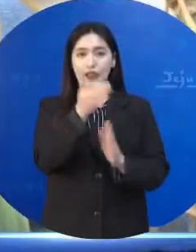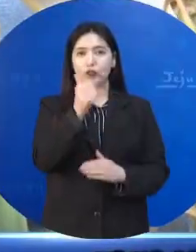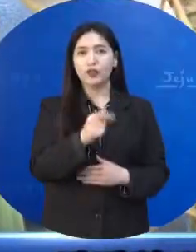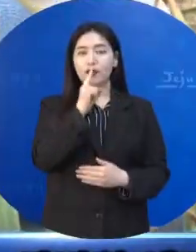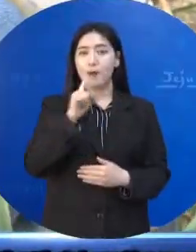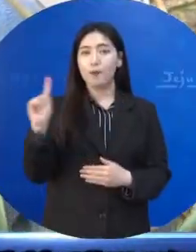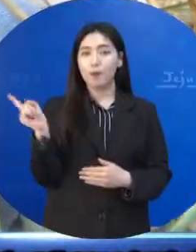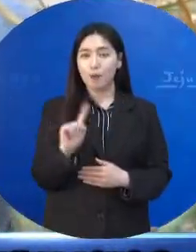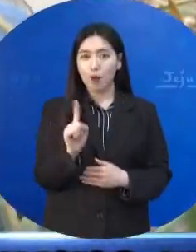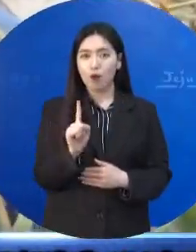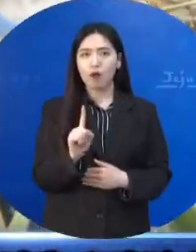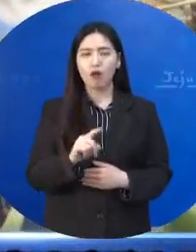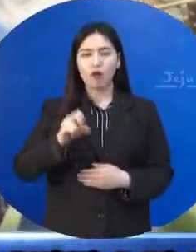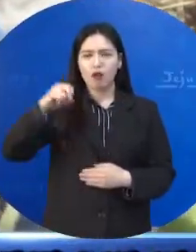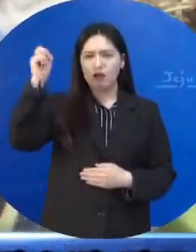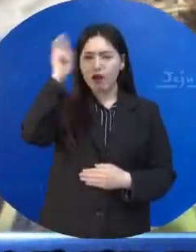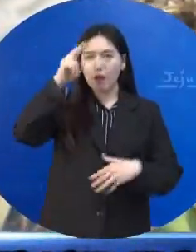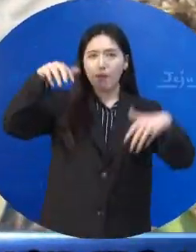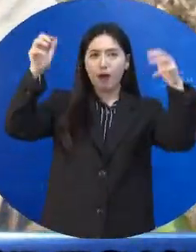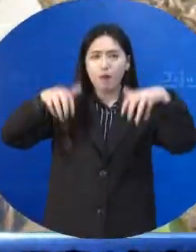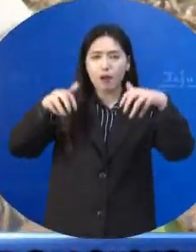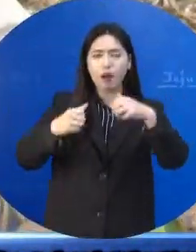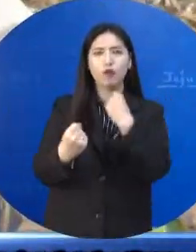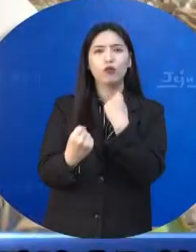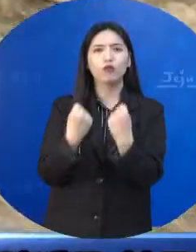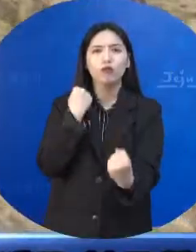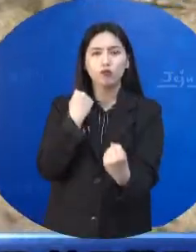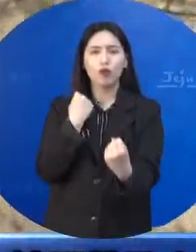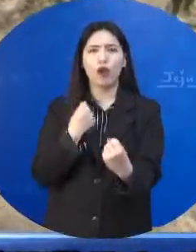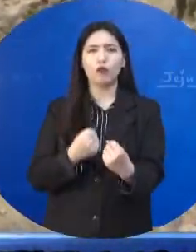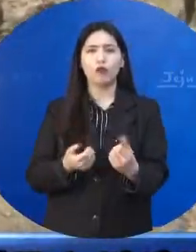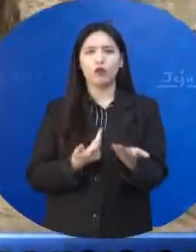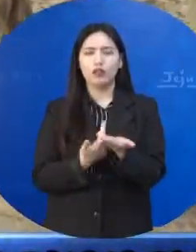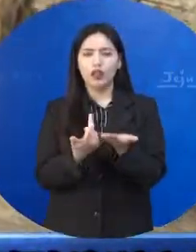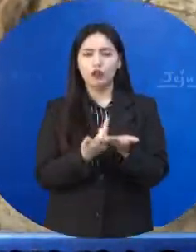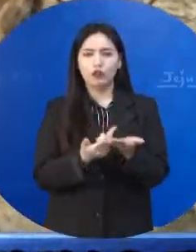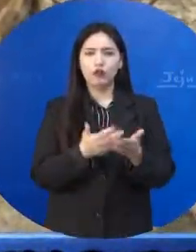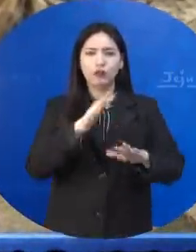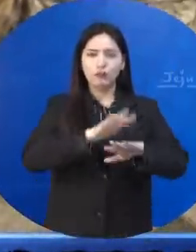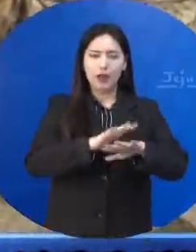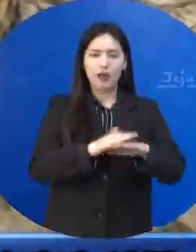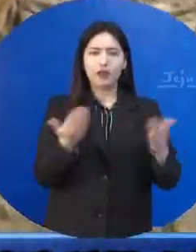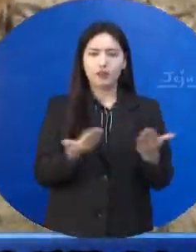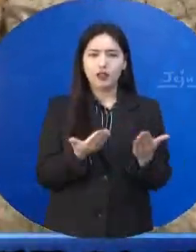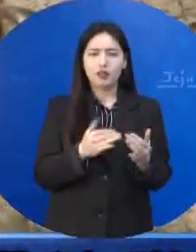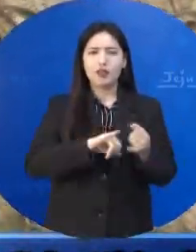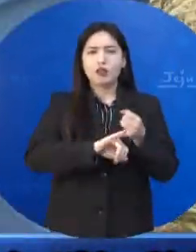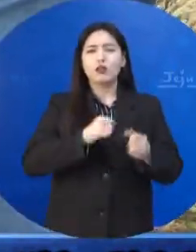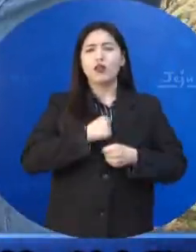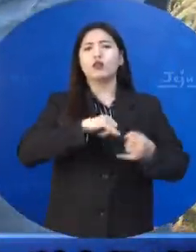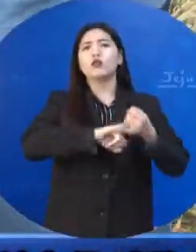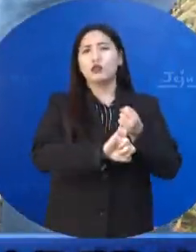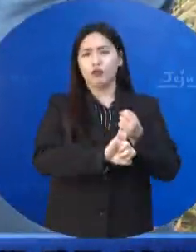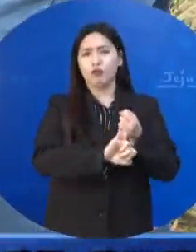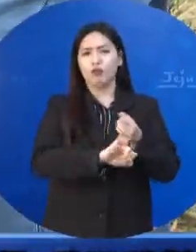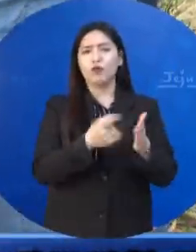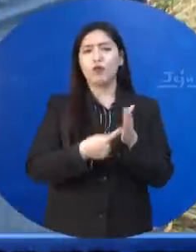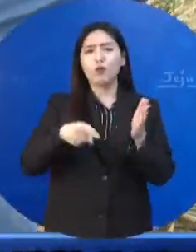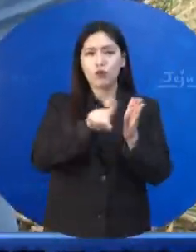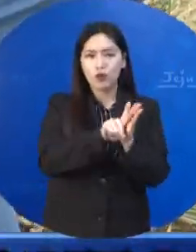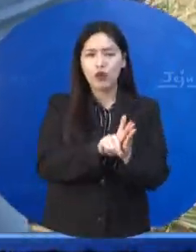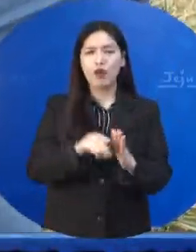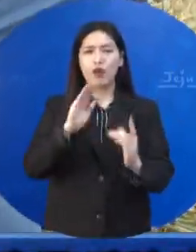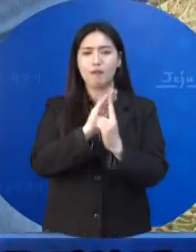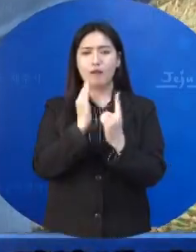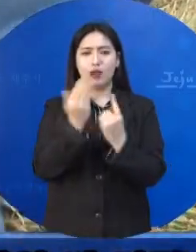강병삼 제주시장은 갑작스런 비로 궂은 날씨임에도 불구하고 농가와의 약속을 지키기 위해 오늘